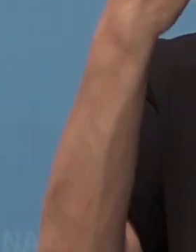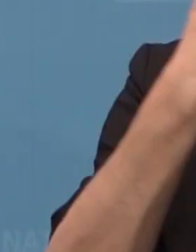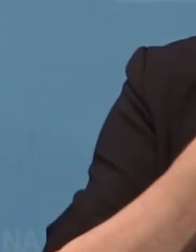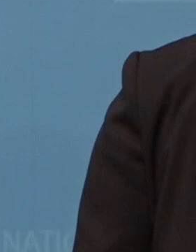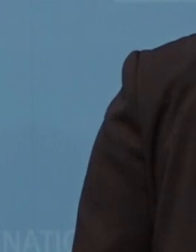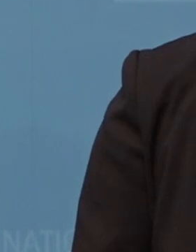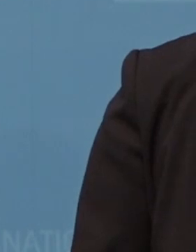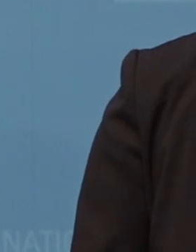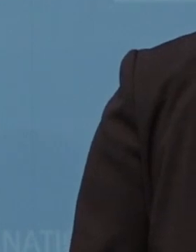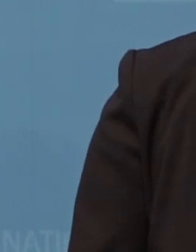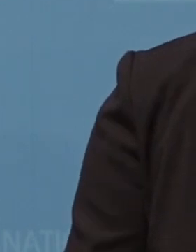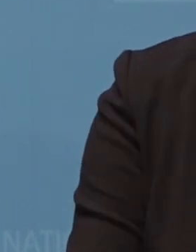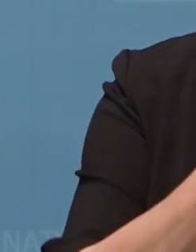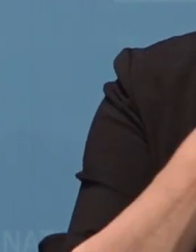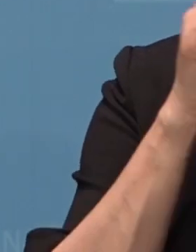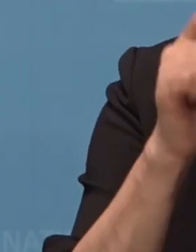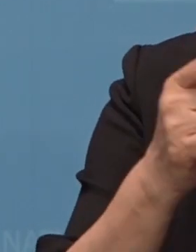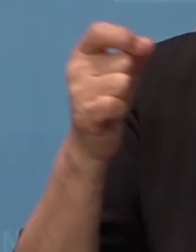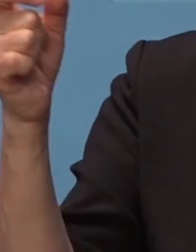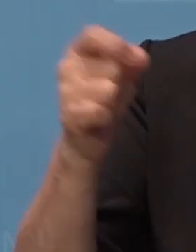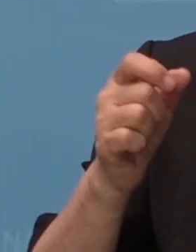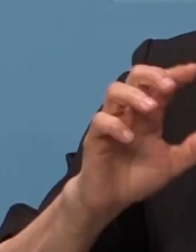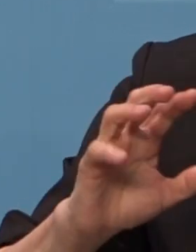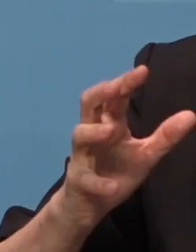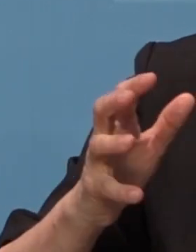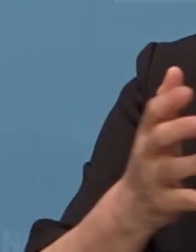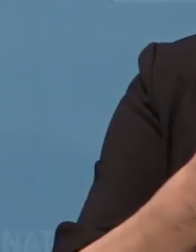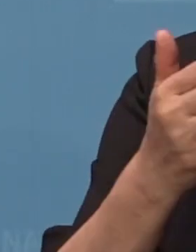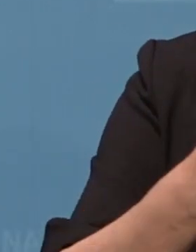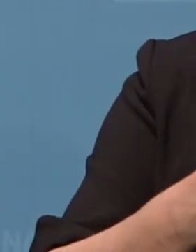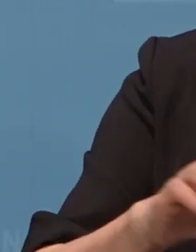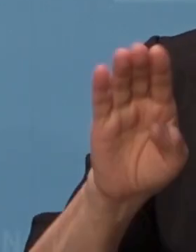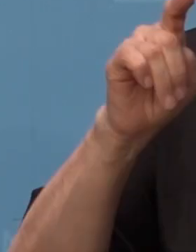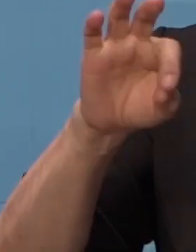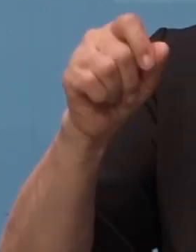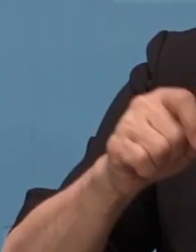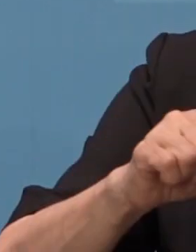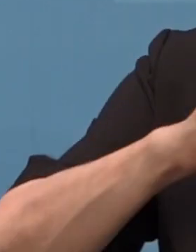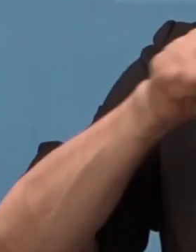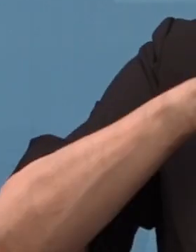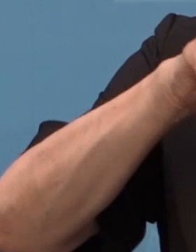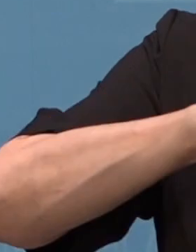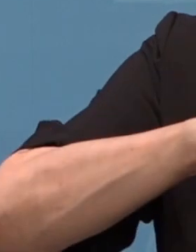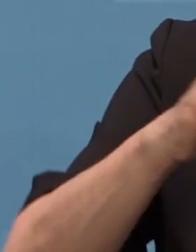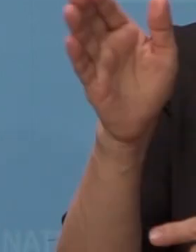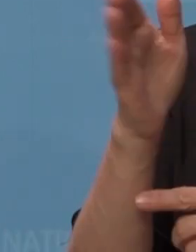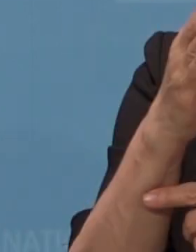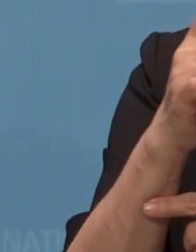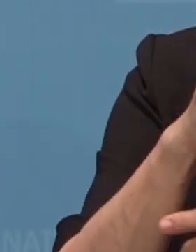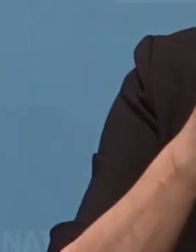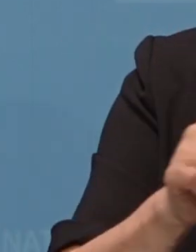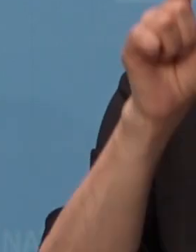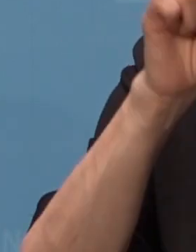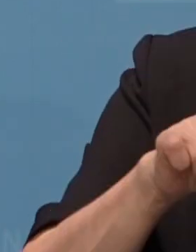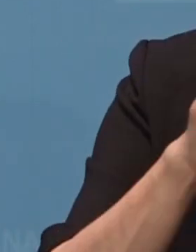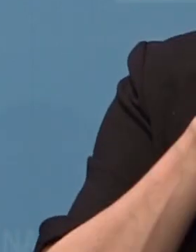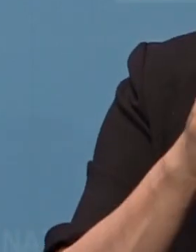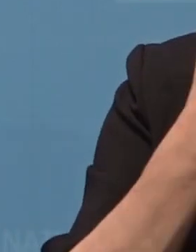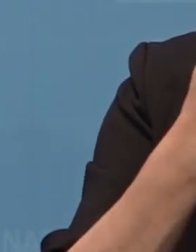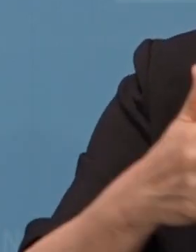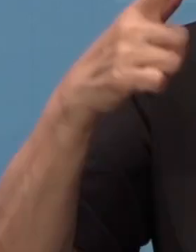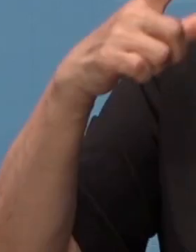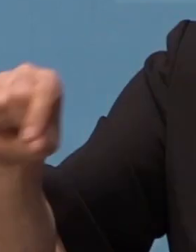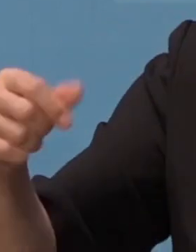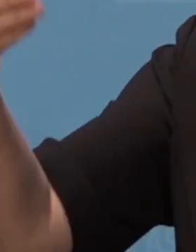수 없습니다. 가장 가까운 이웃 나라로서 방사능 오염수나 수산물에 단 한마디 하지 않고